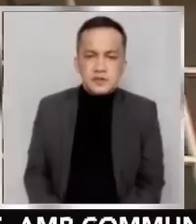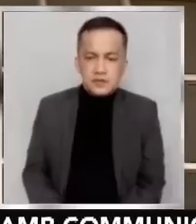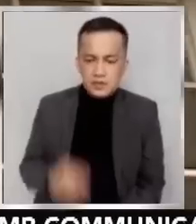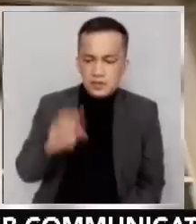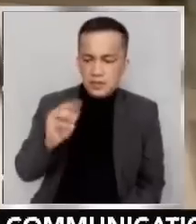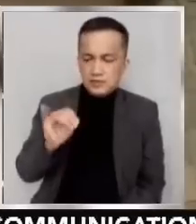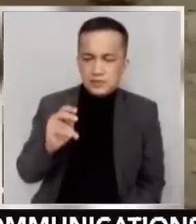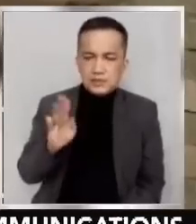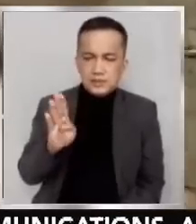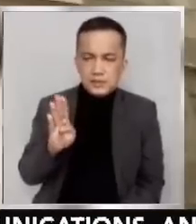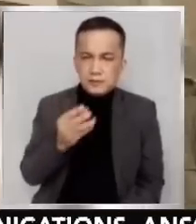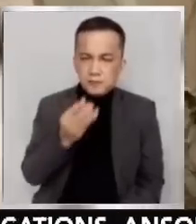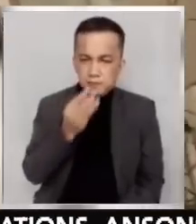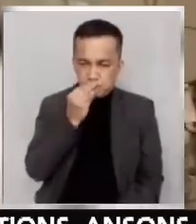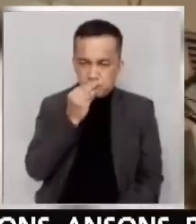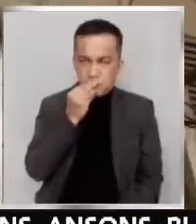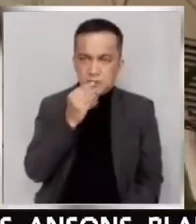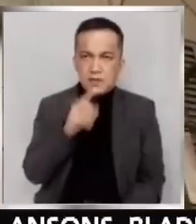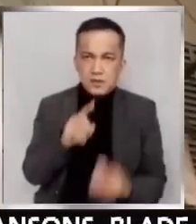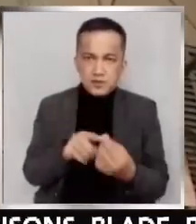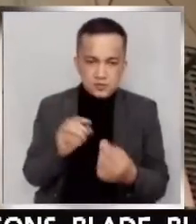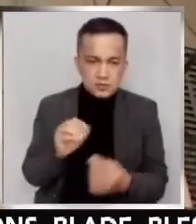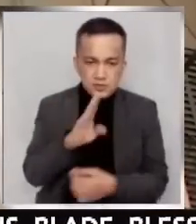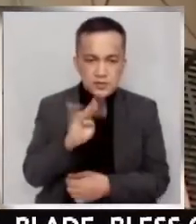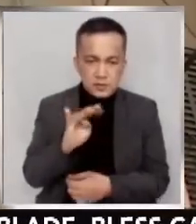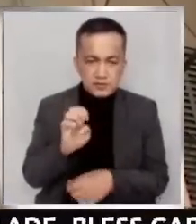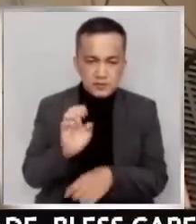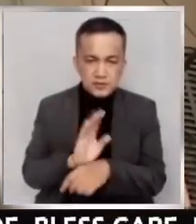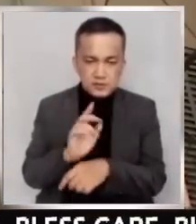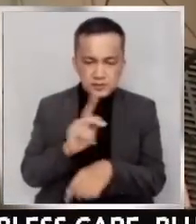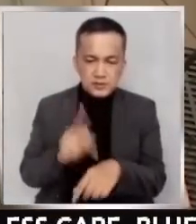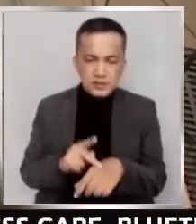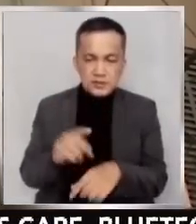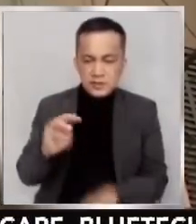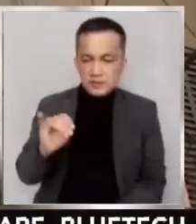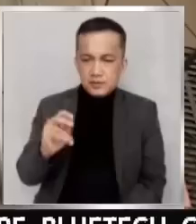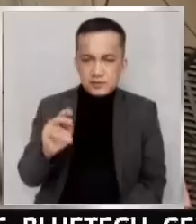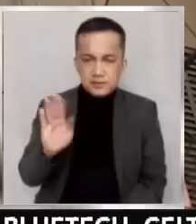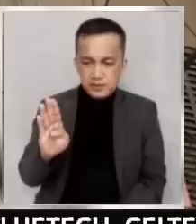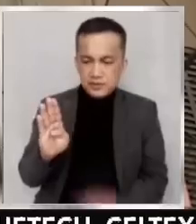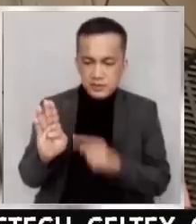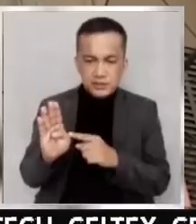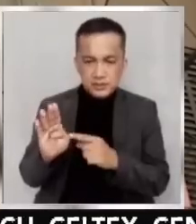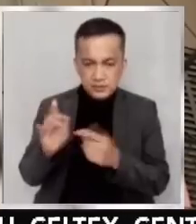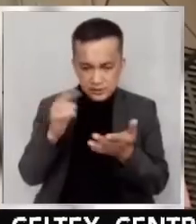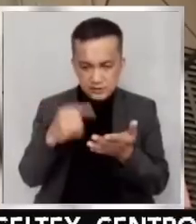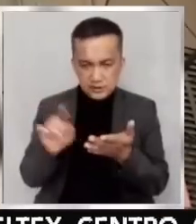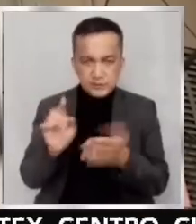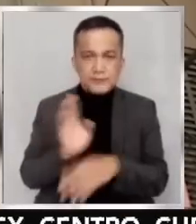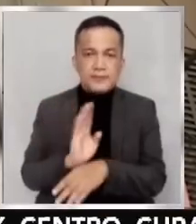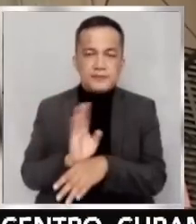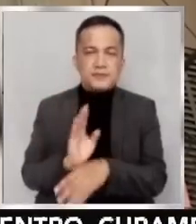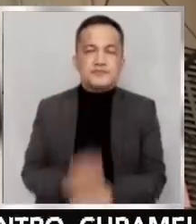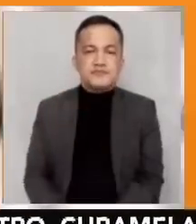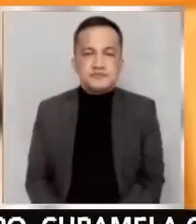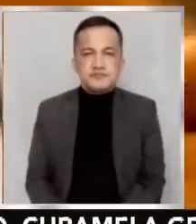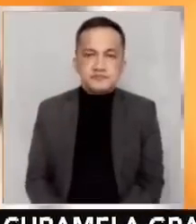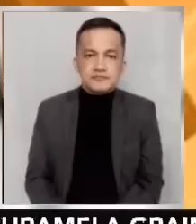pagpapalabas ng Barbie movie sa Pilipinas, pero nauna nang sinabi ng MTRCB na susuriin nila ang pelikula.